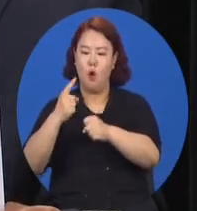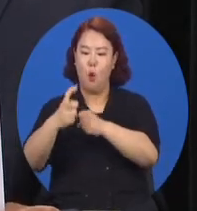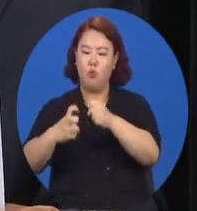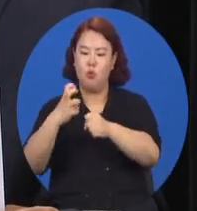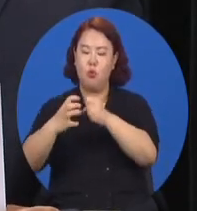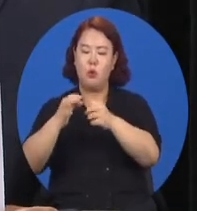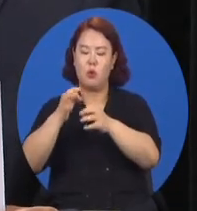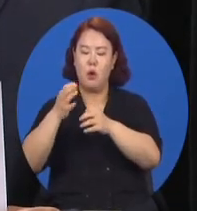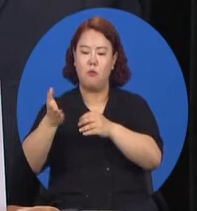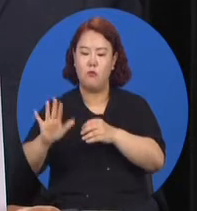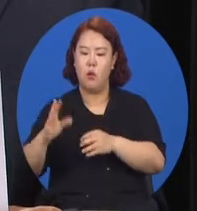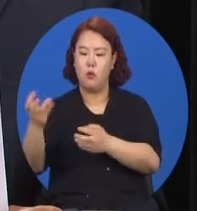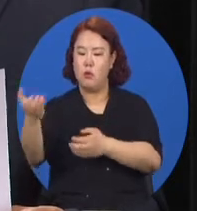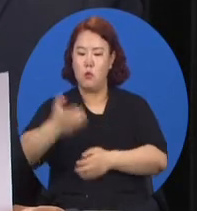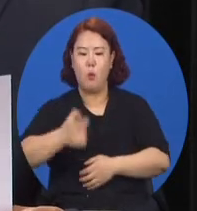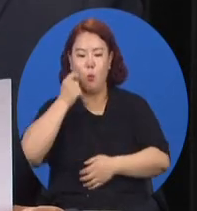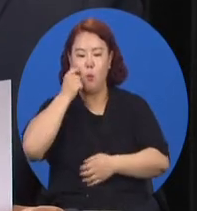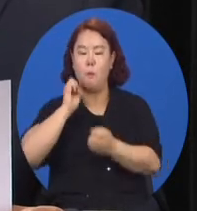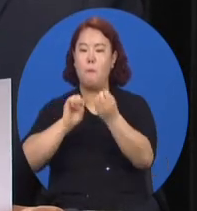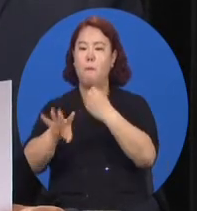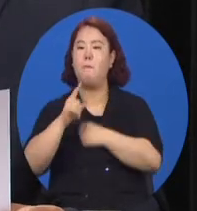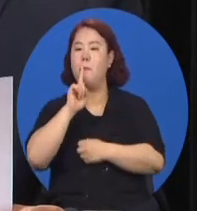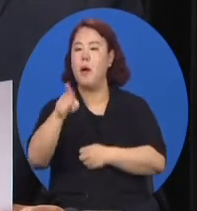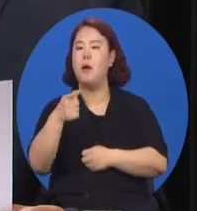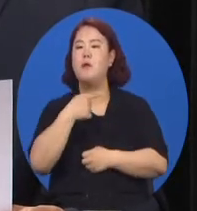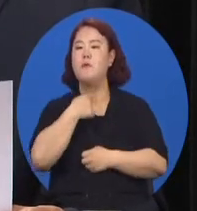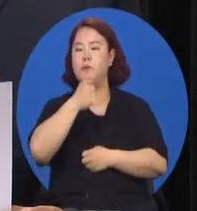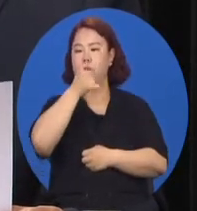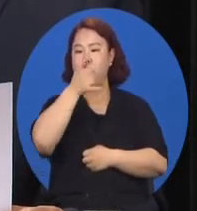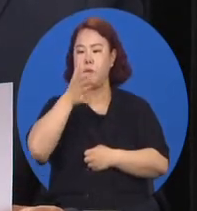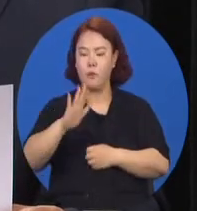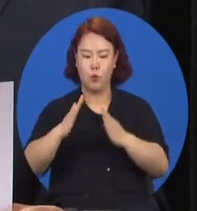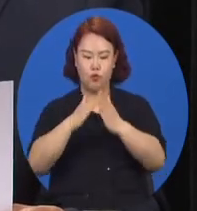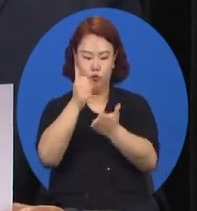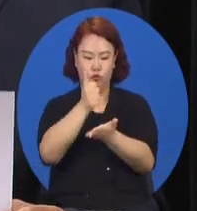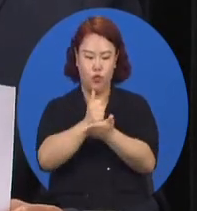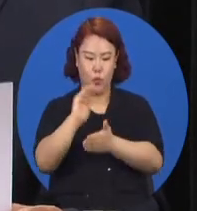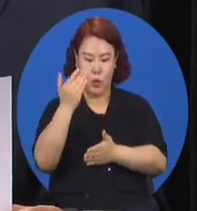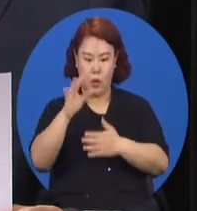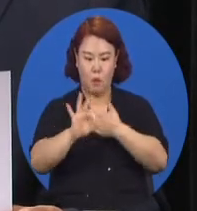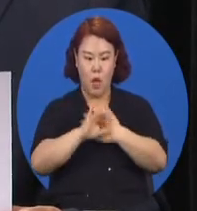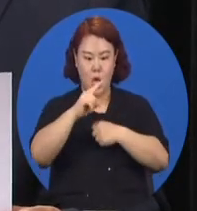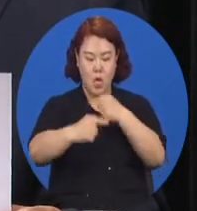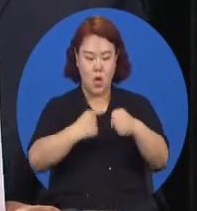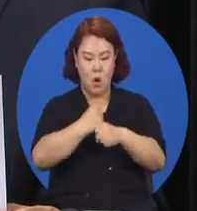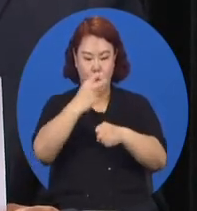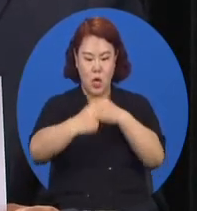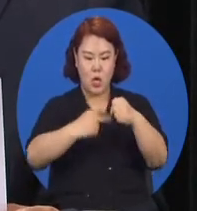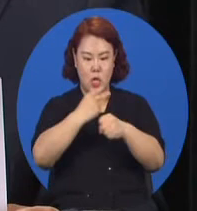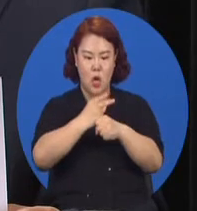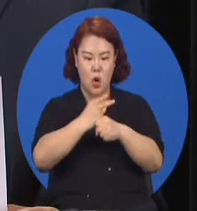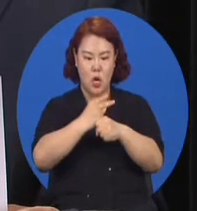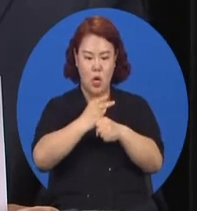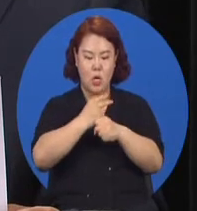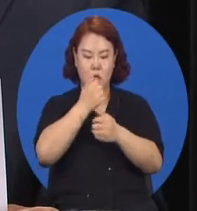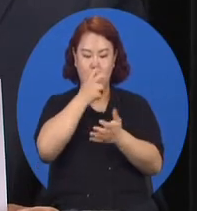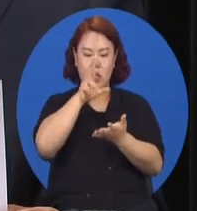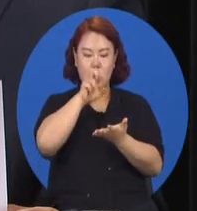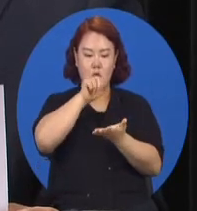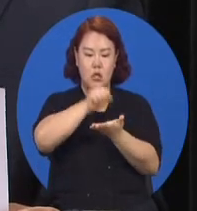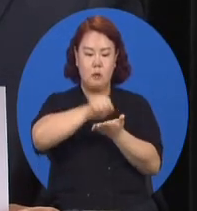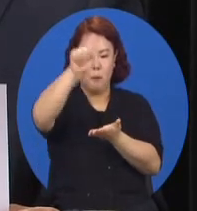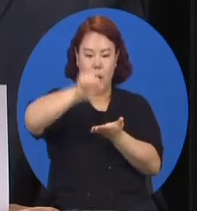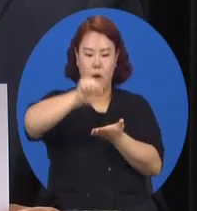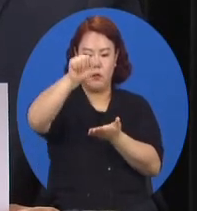못한다고 말씀을 하셨는데 만약 군수가 되신다면 1, 2년 안에 시멘트 3, 4 모두를